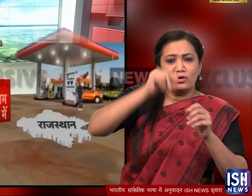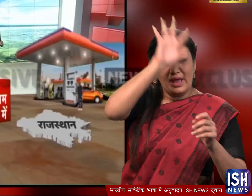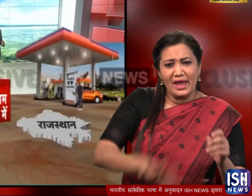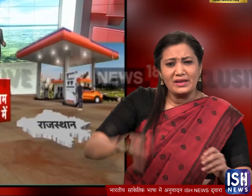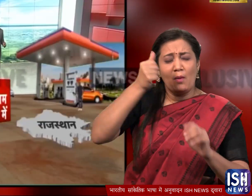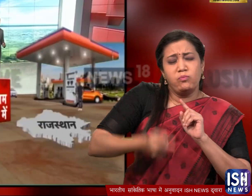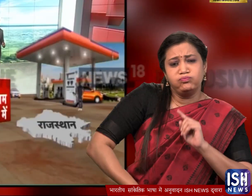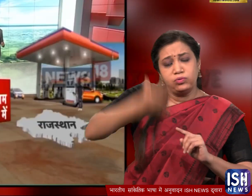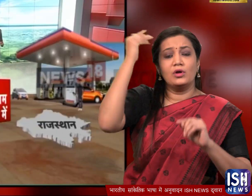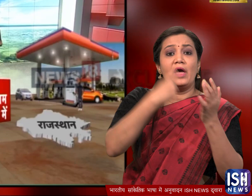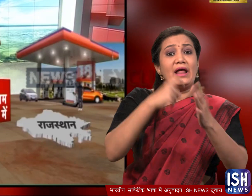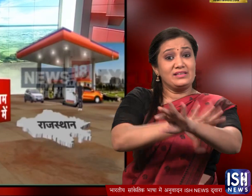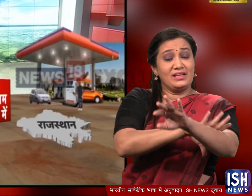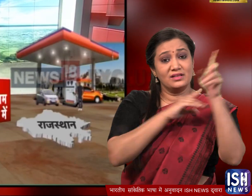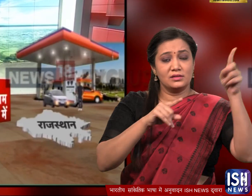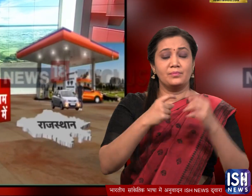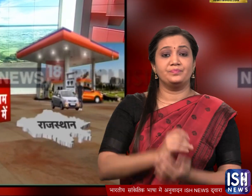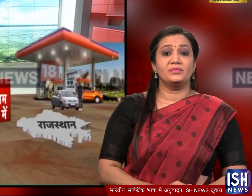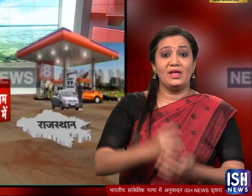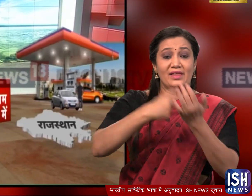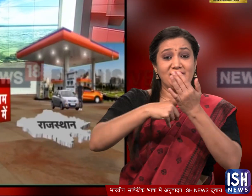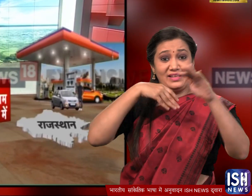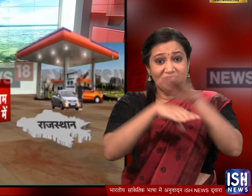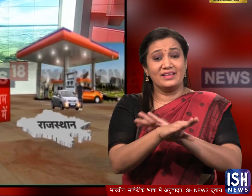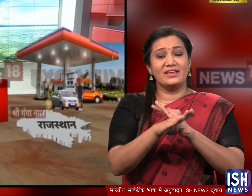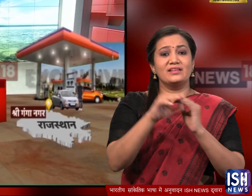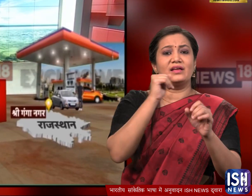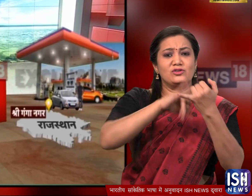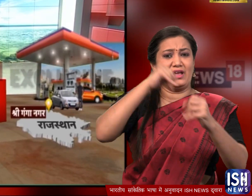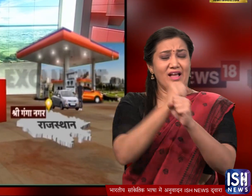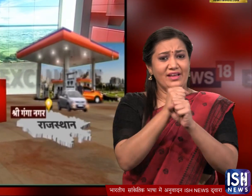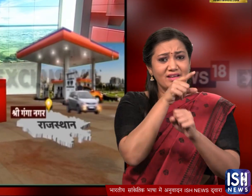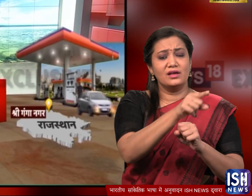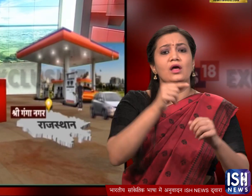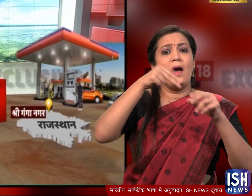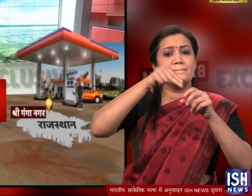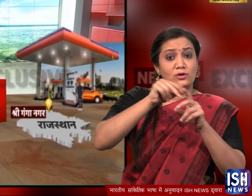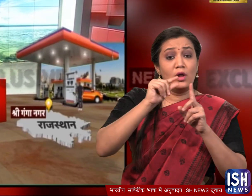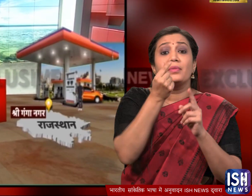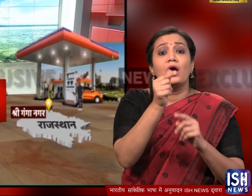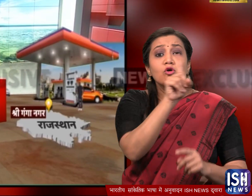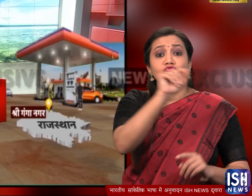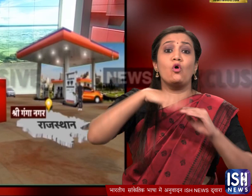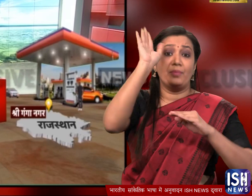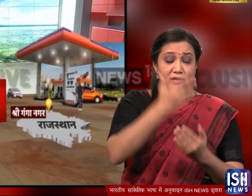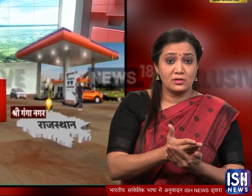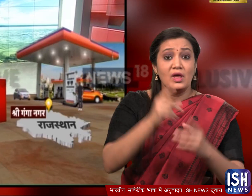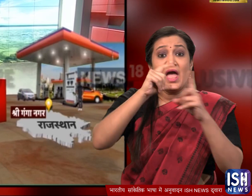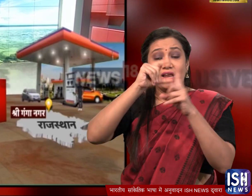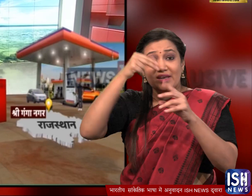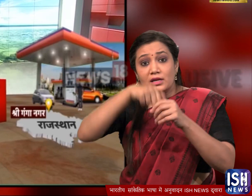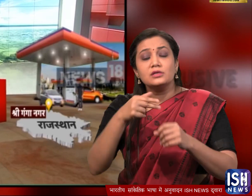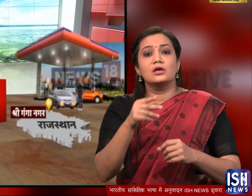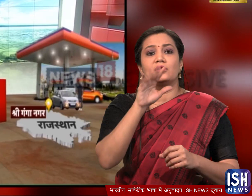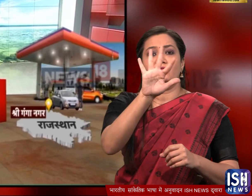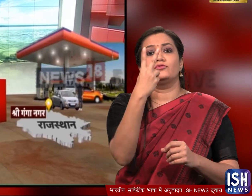पेट्रोल और डीजल के दाम सबसे ज्यादा राजस्थान में है। राजस्थान का श्रीगंगानगर देश का इकलौता शहर है जहां पेट्रोल 100 रुपए के पार चला गया। वहां